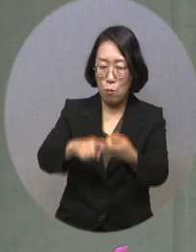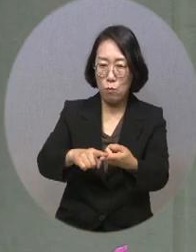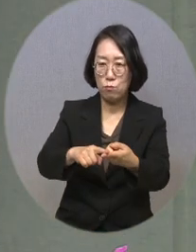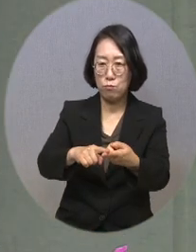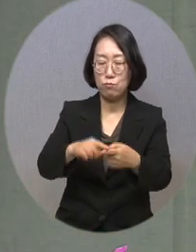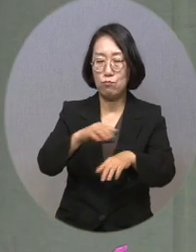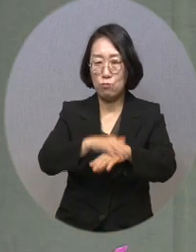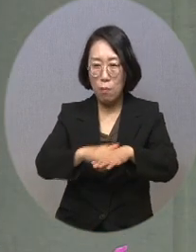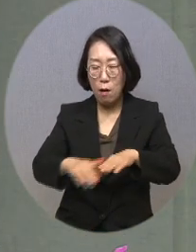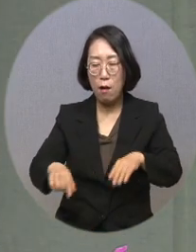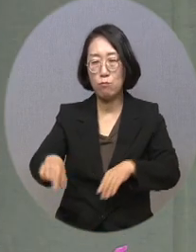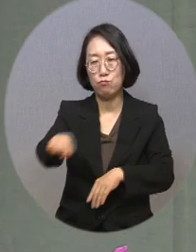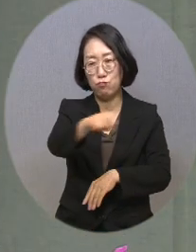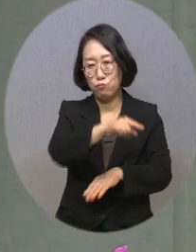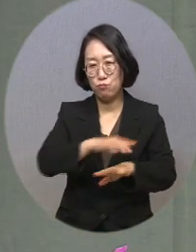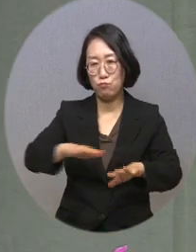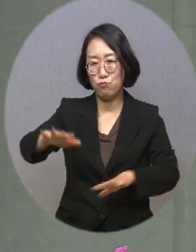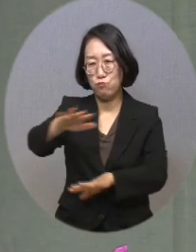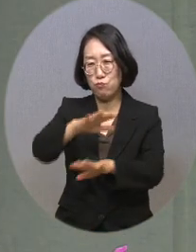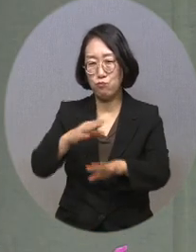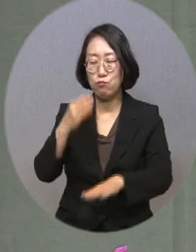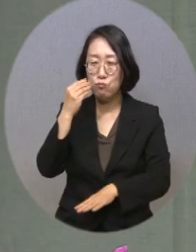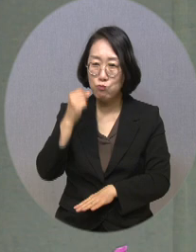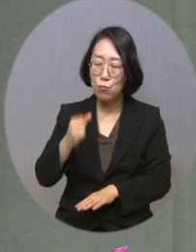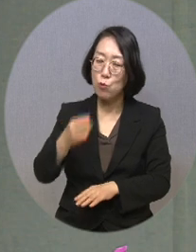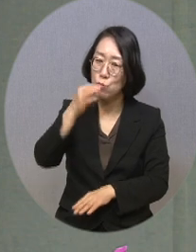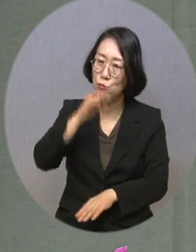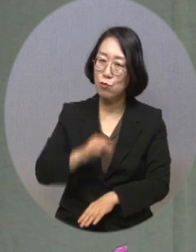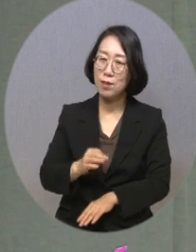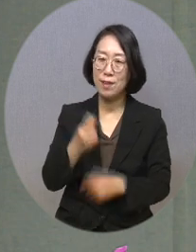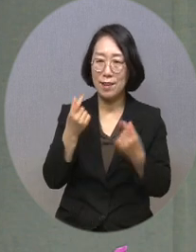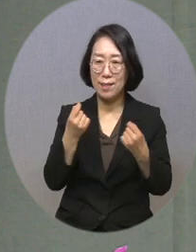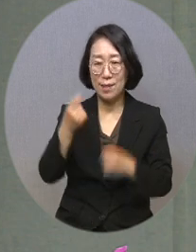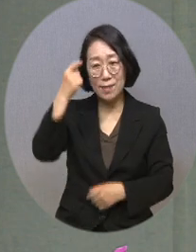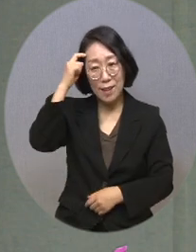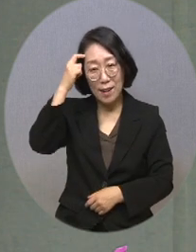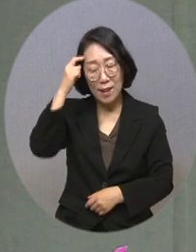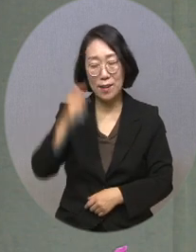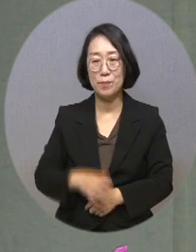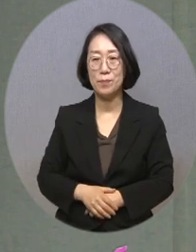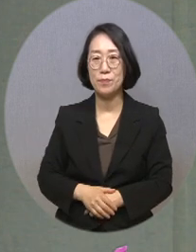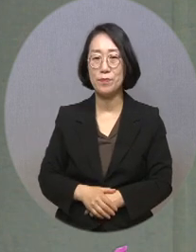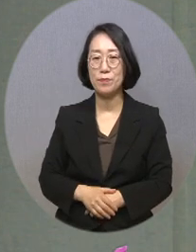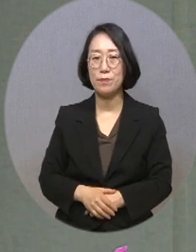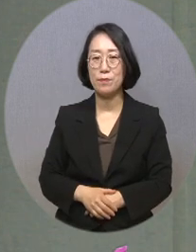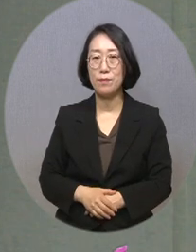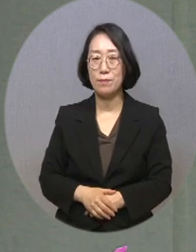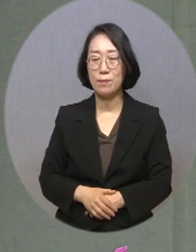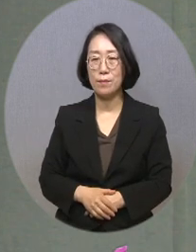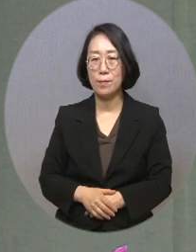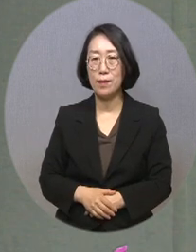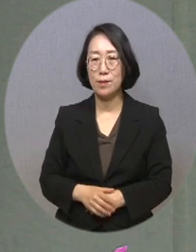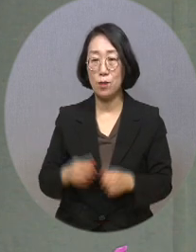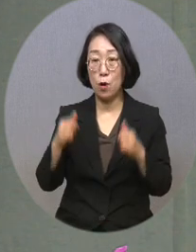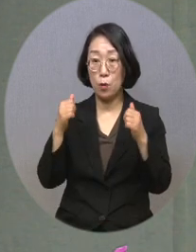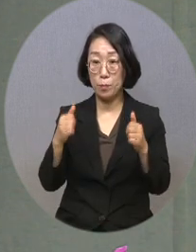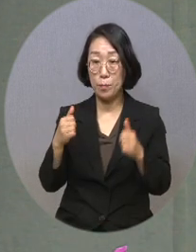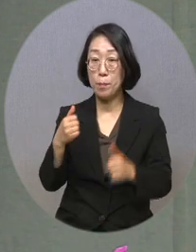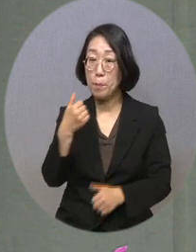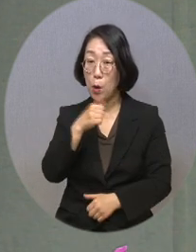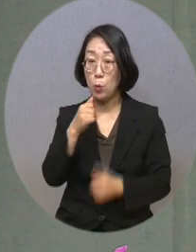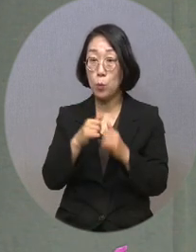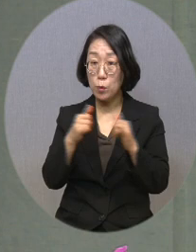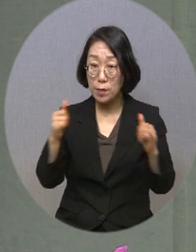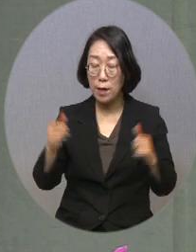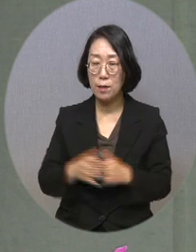사회적으로도 혜택을 크게 본다. 막 그런 인식들이 많이 있어요. 네. 그러다 보니까 이제 뭐 변호사들 정계